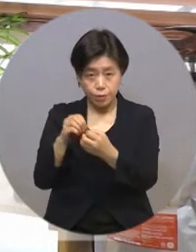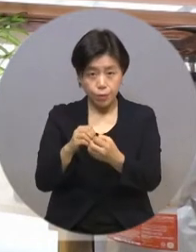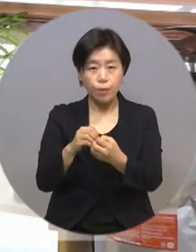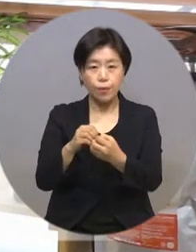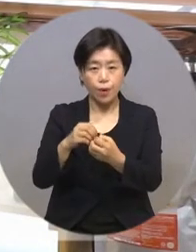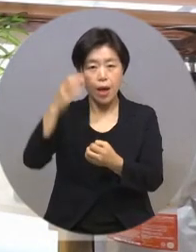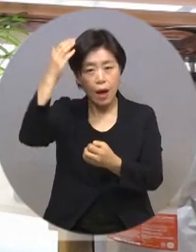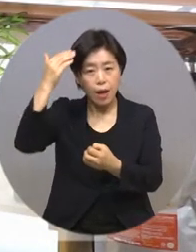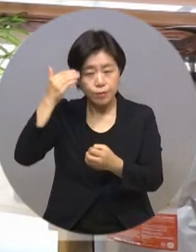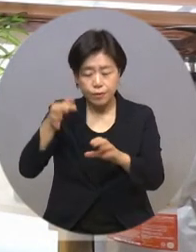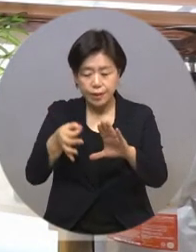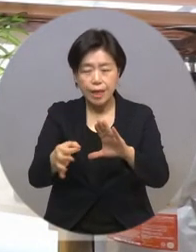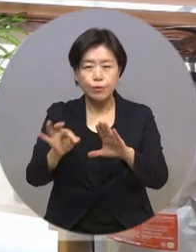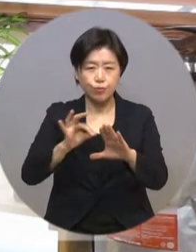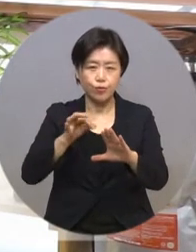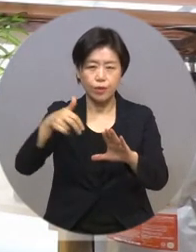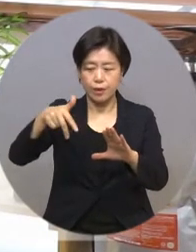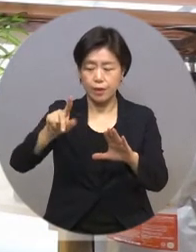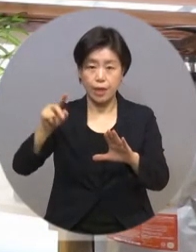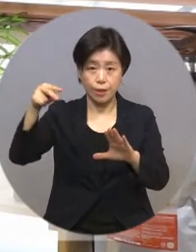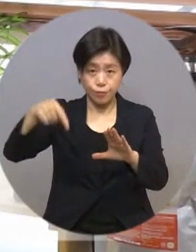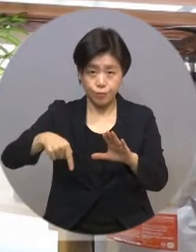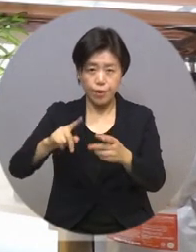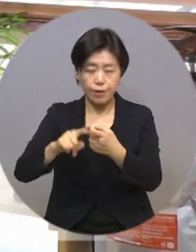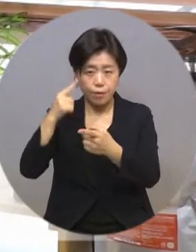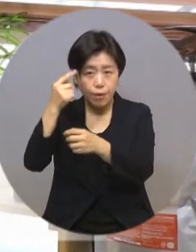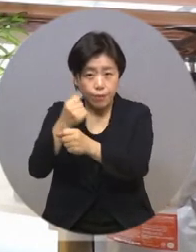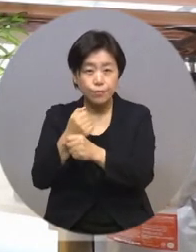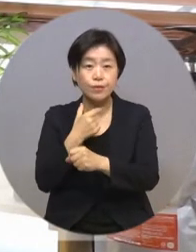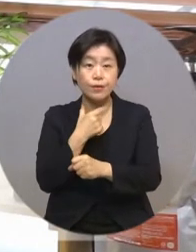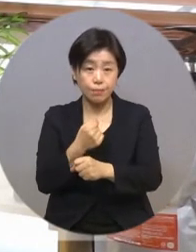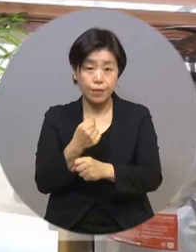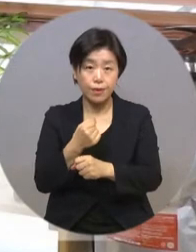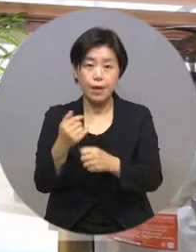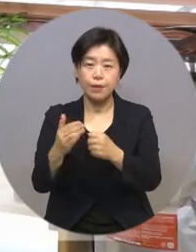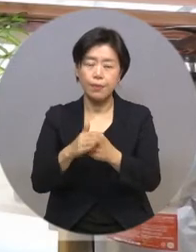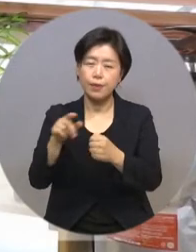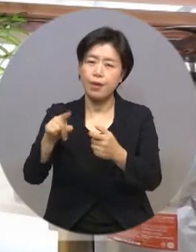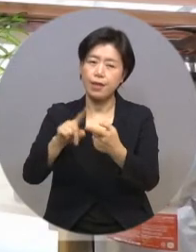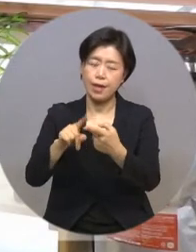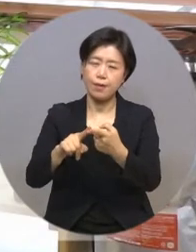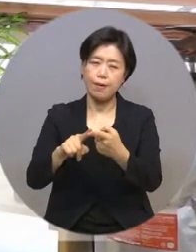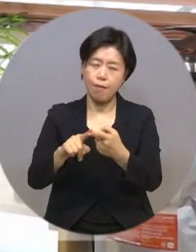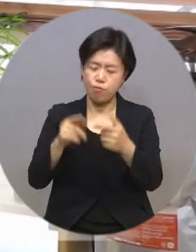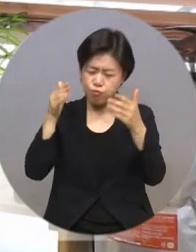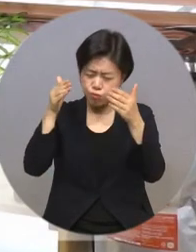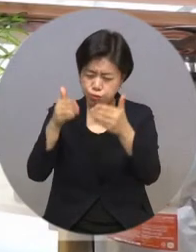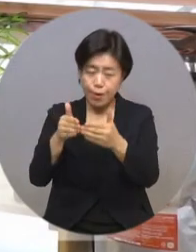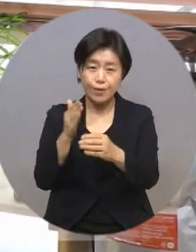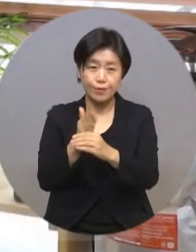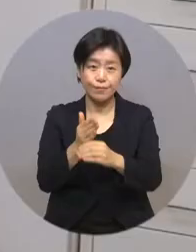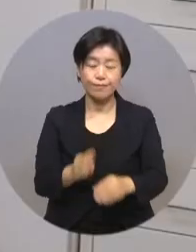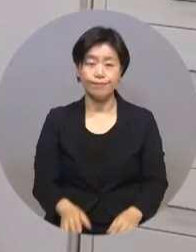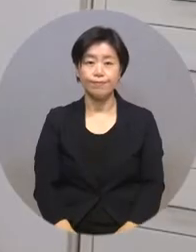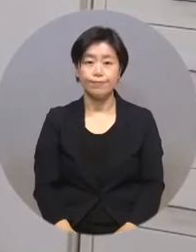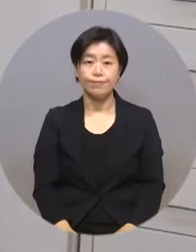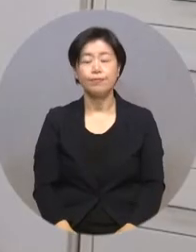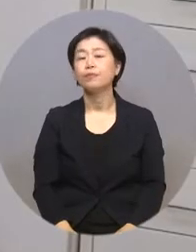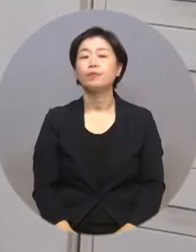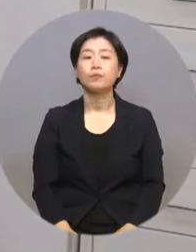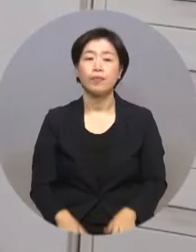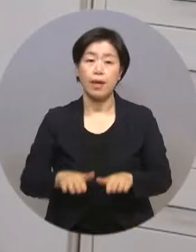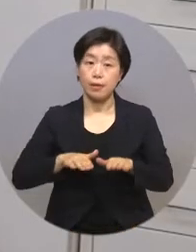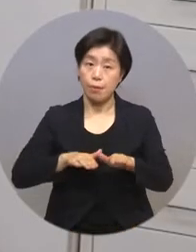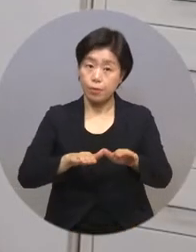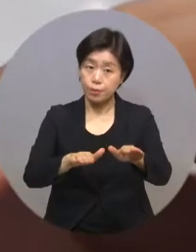정말 전통 한국 자수를 또 연구하고 싶어서 지금 그 작업에 많은 투자를 하고 있습니다